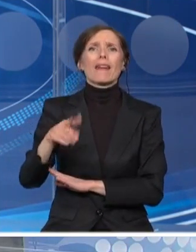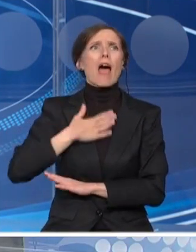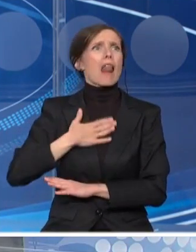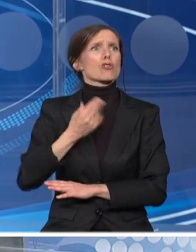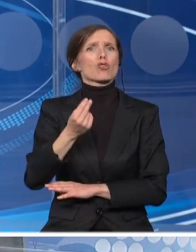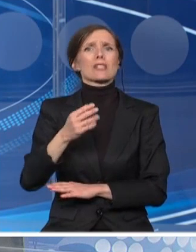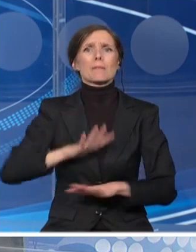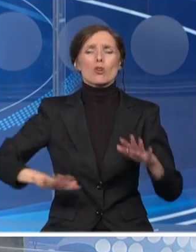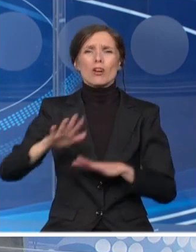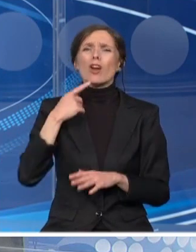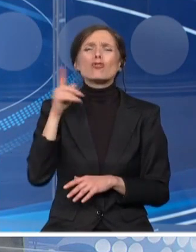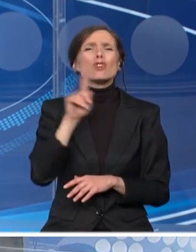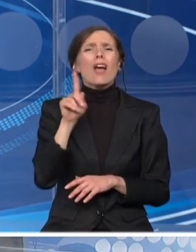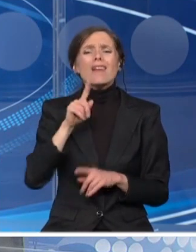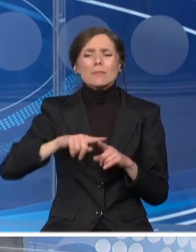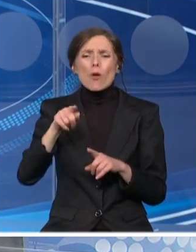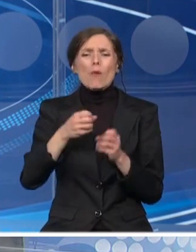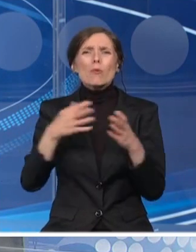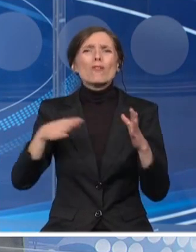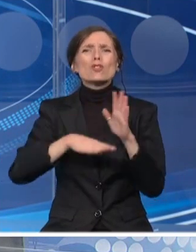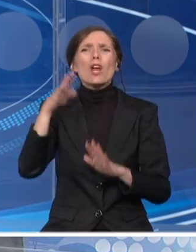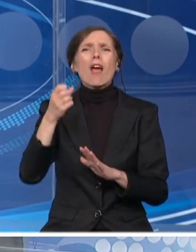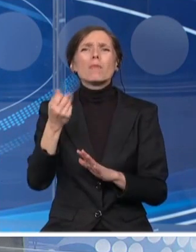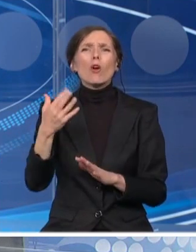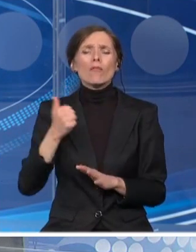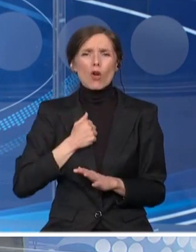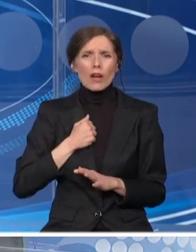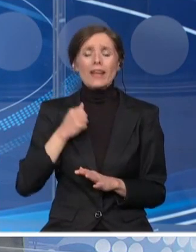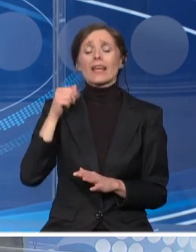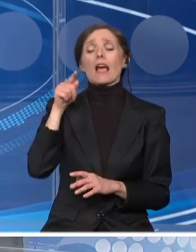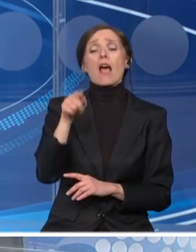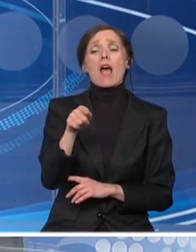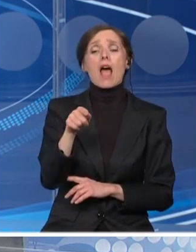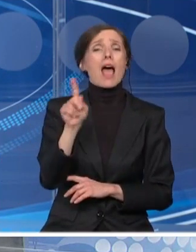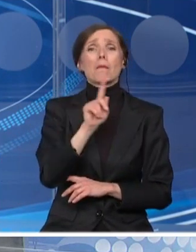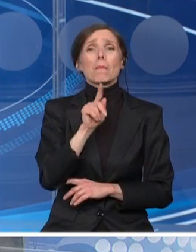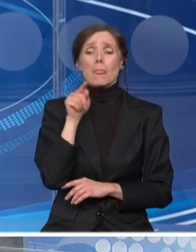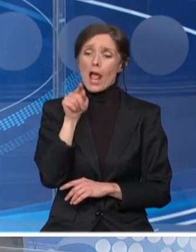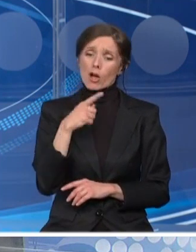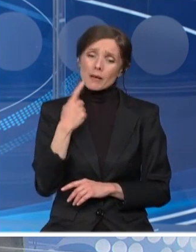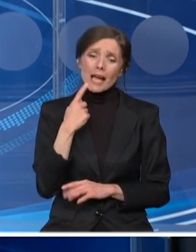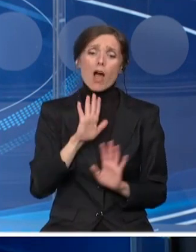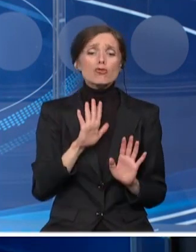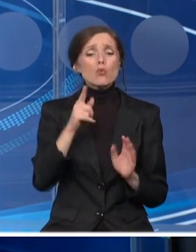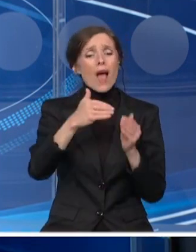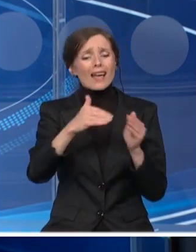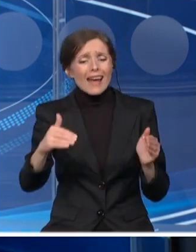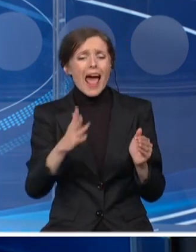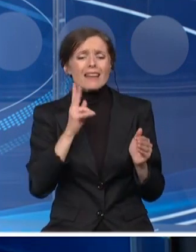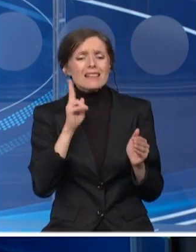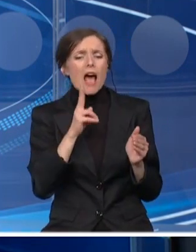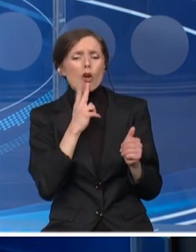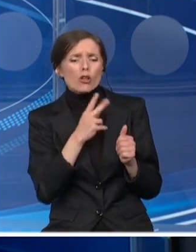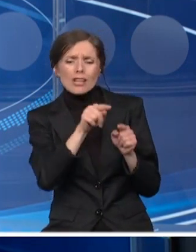Neko vam priča o nepoštovanju granica i o nužnosti nemenjanja granica, a onda ode na